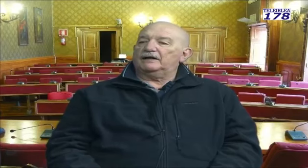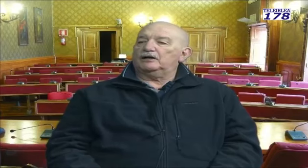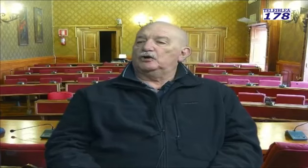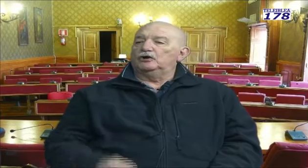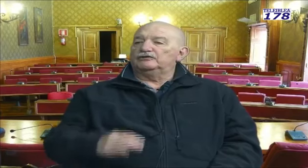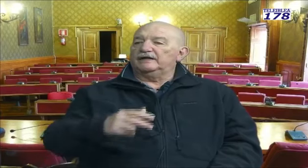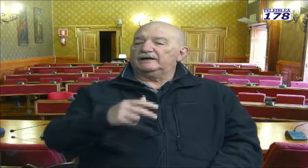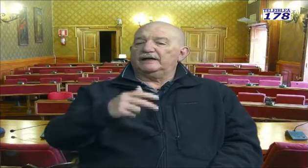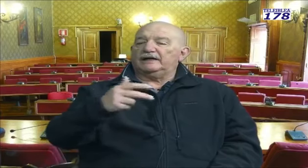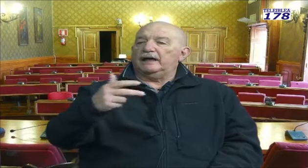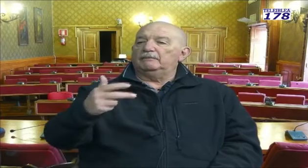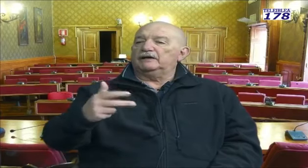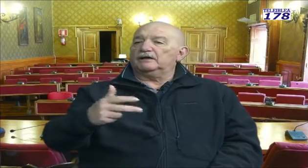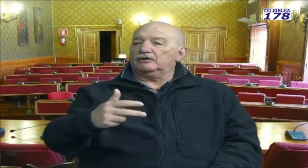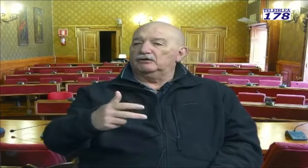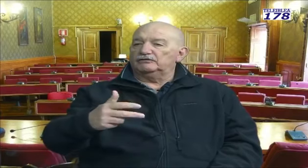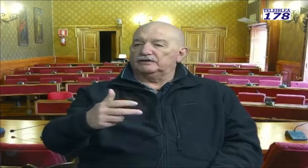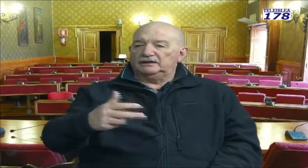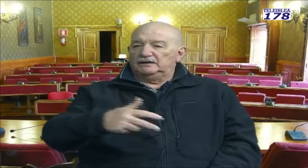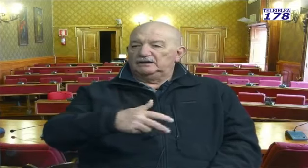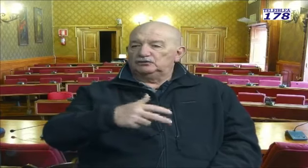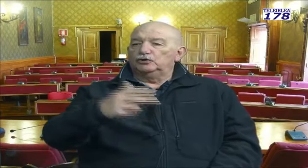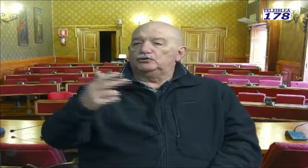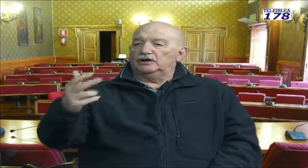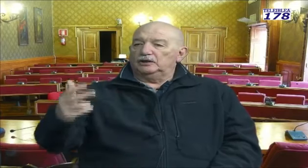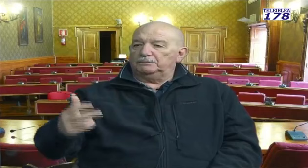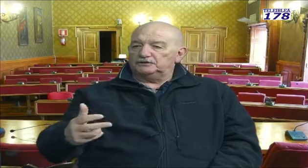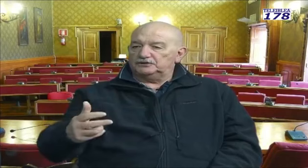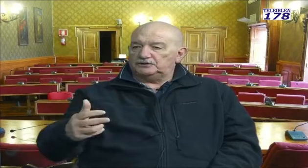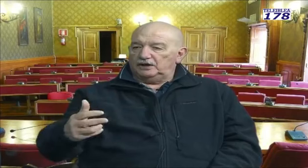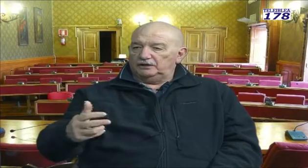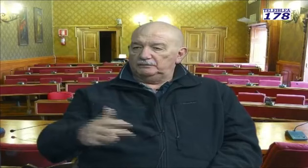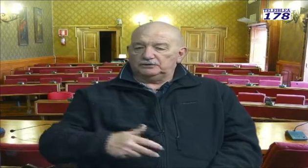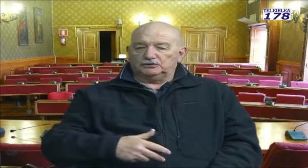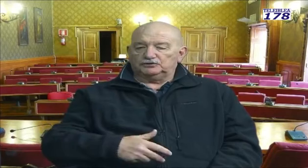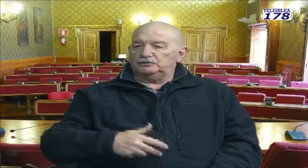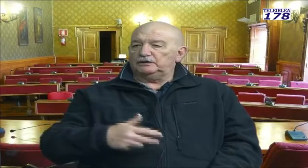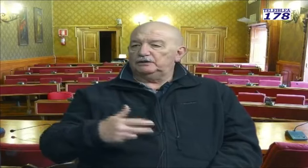chiama dire, a raccolta, che chiama a raccolta tutte